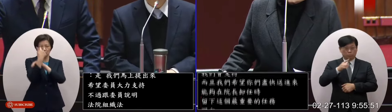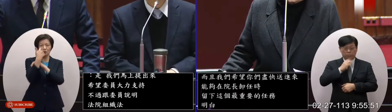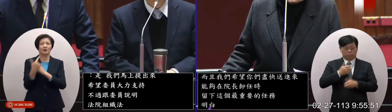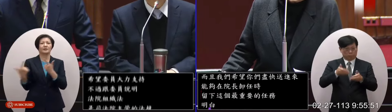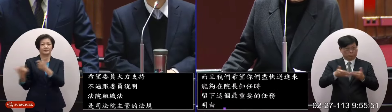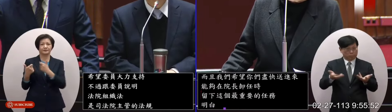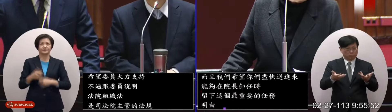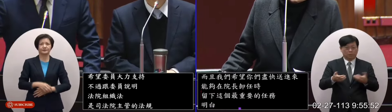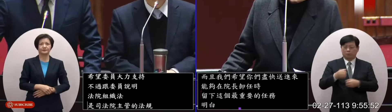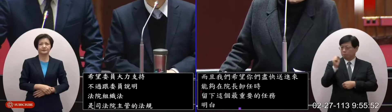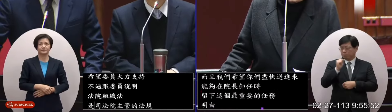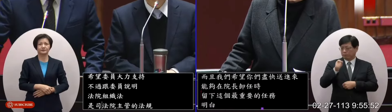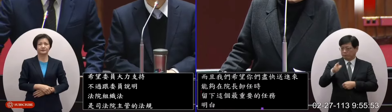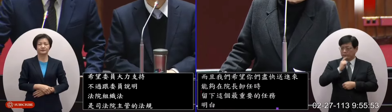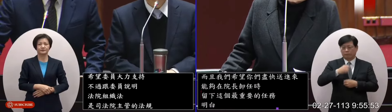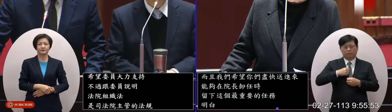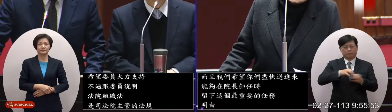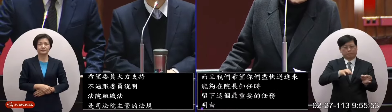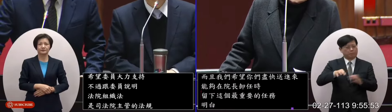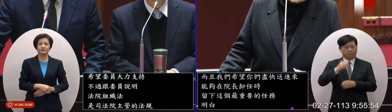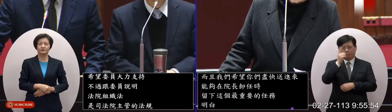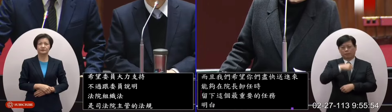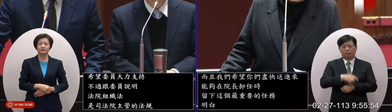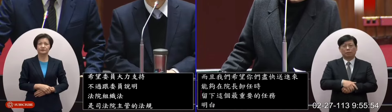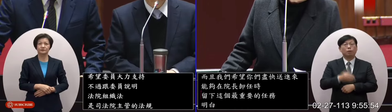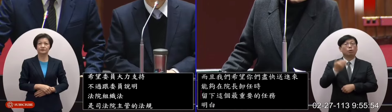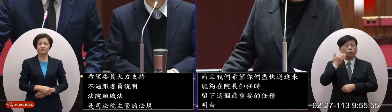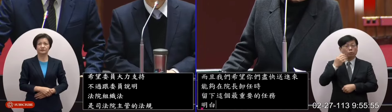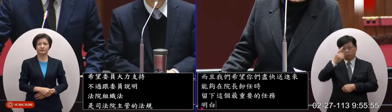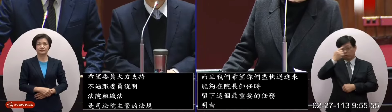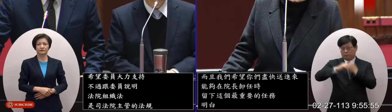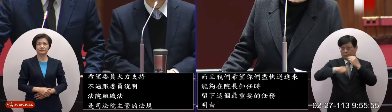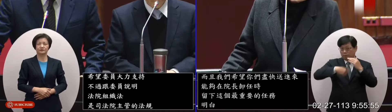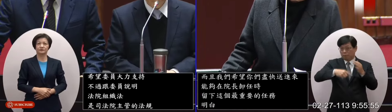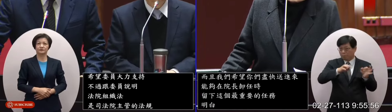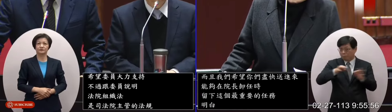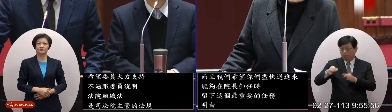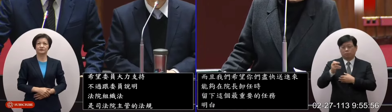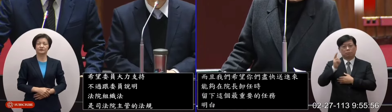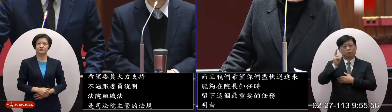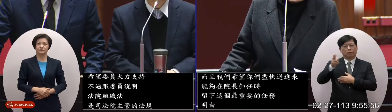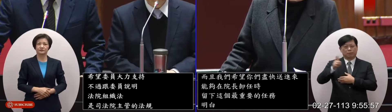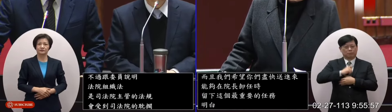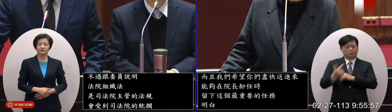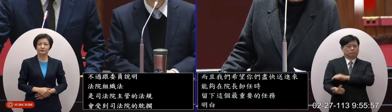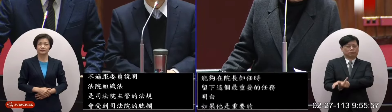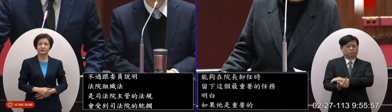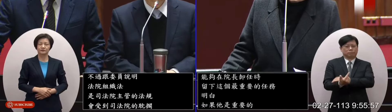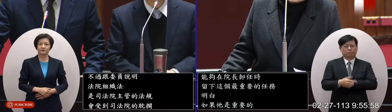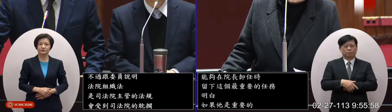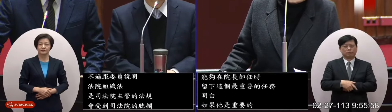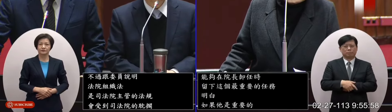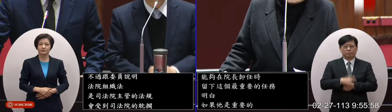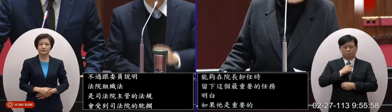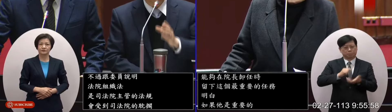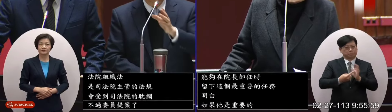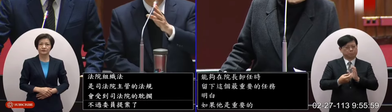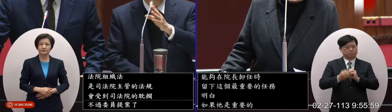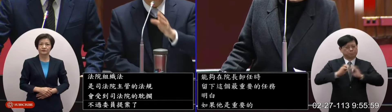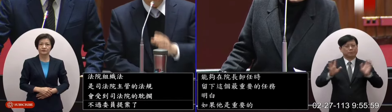重要的，就不应该受到耽搁。如果司法院要耽搁，就请司法院快一点表示意